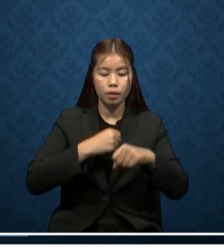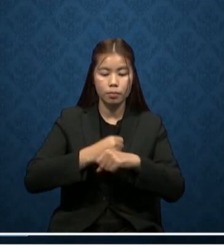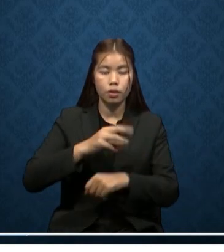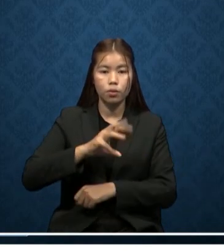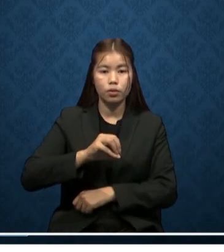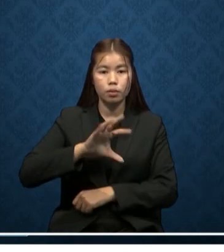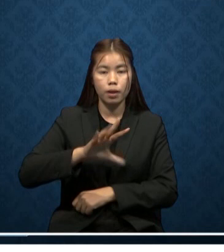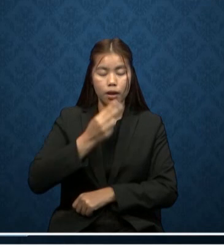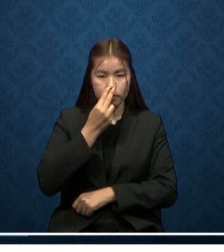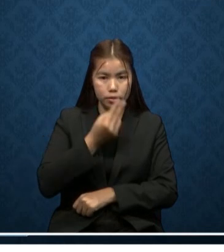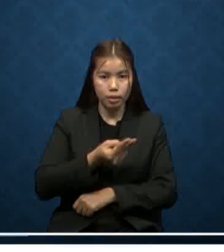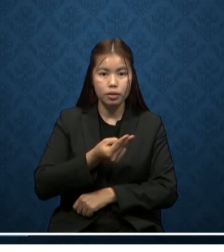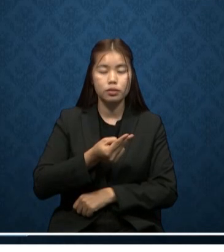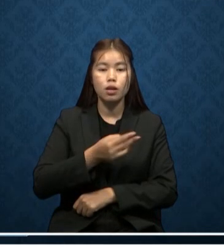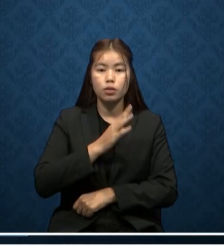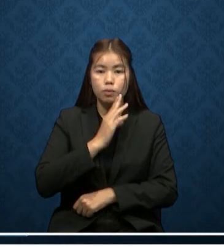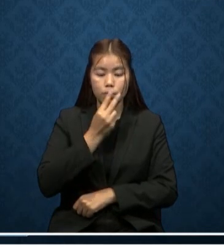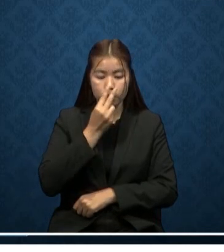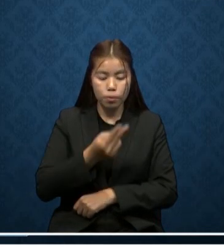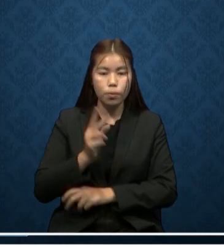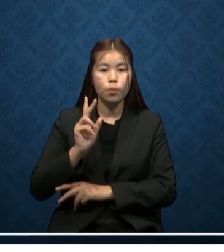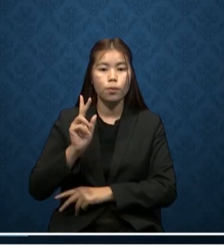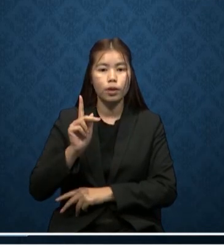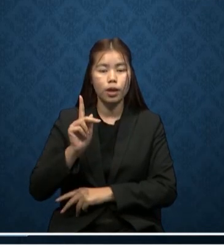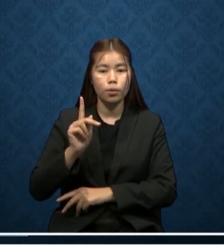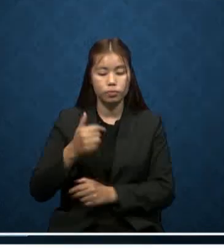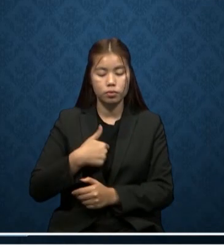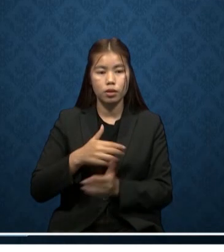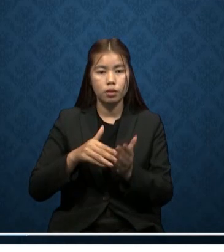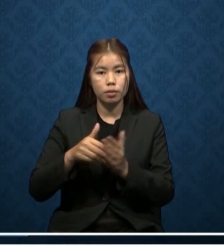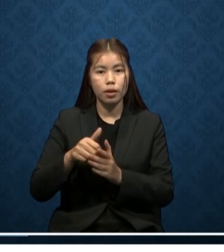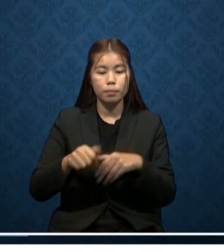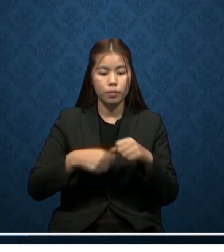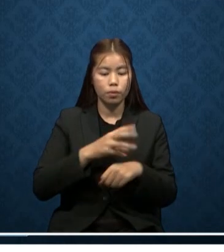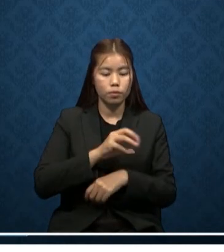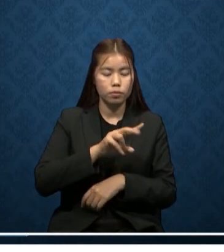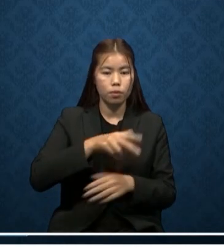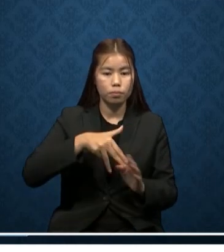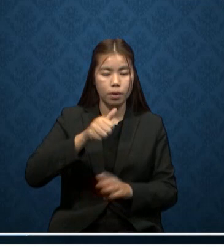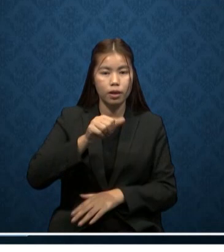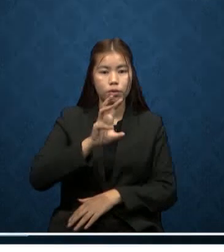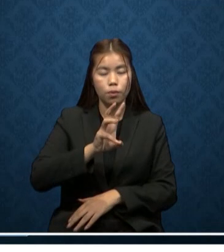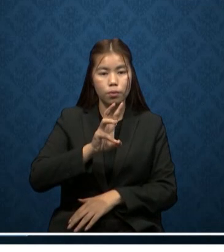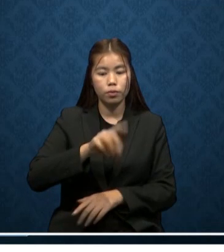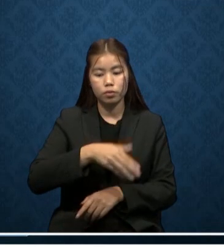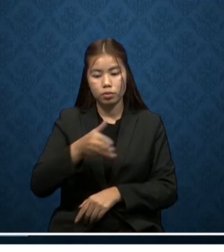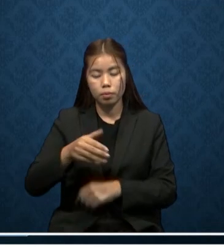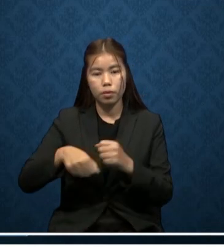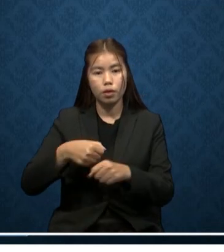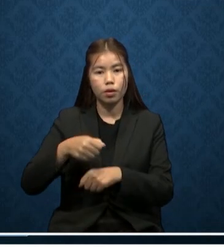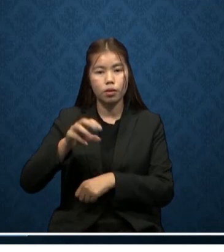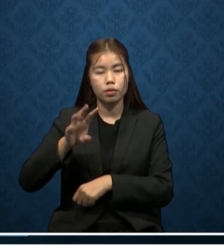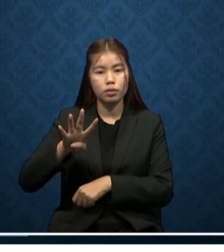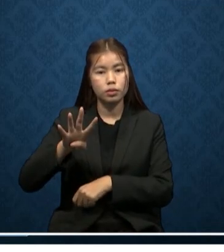พูดถึงจริๆแล้วเราจะดูในสีเขียวเนี่ยตั้งแต่ปี 62สำเร็จ 6ถัดมา 8ถัดมาในปี 640